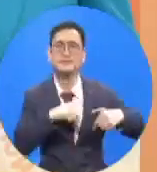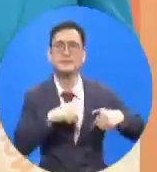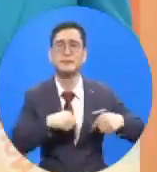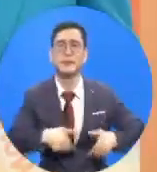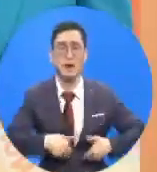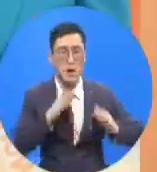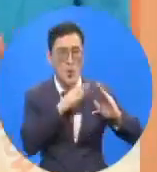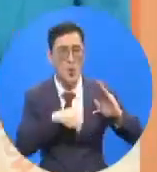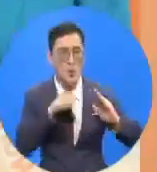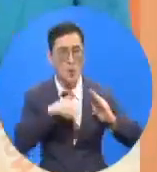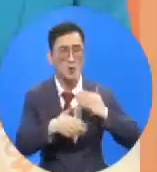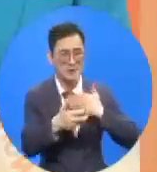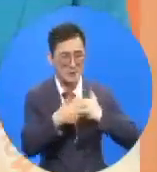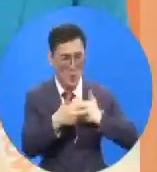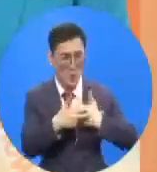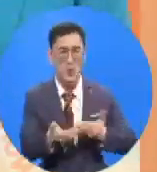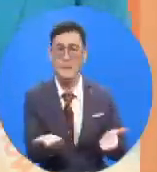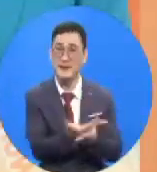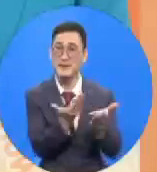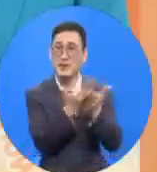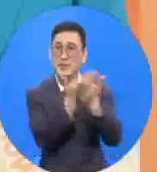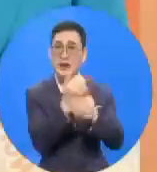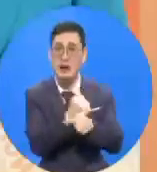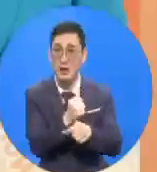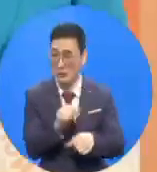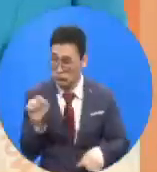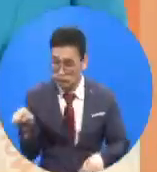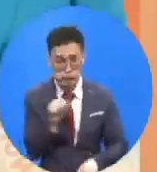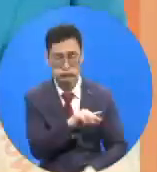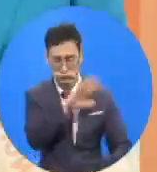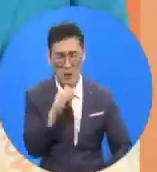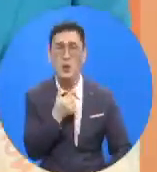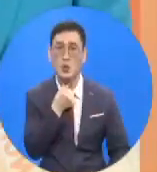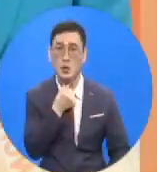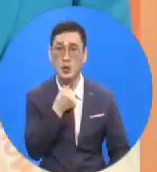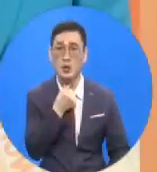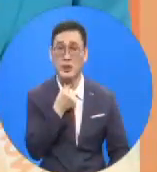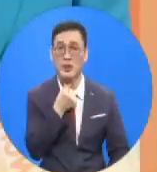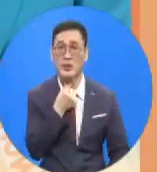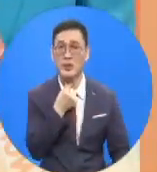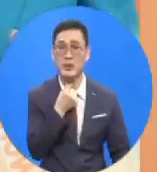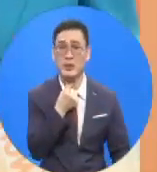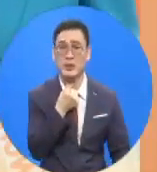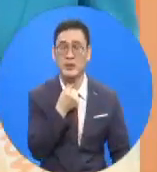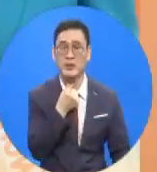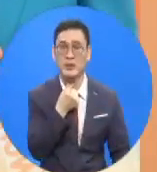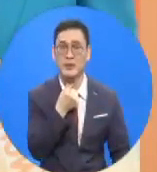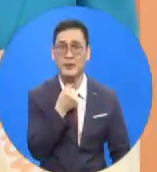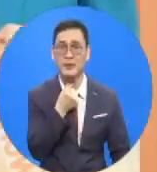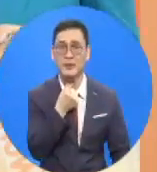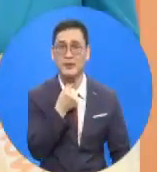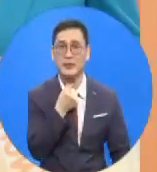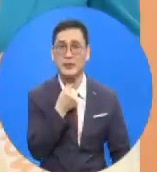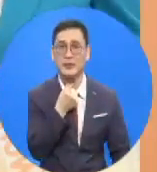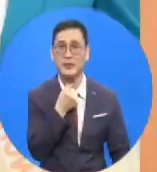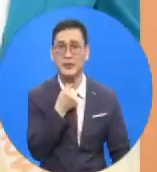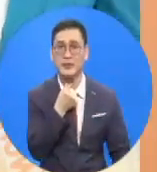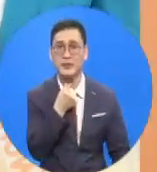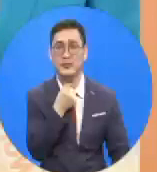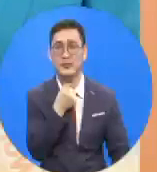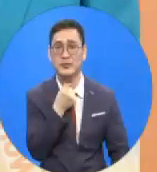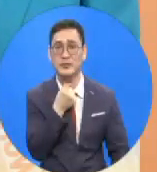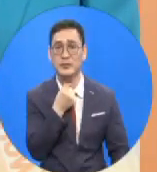국민들의 도움이 되는 쪽으로 하고 싶다는 게 유일한 소망이 고 저도 개인적으로 이 문제만 국가에서 같이 원 점에서